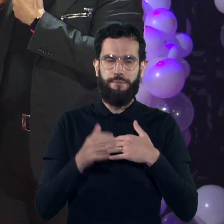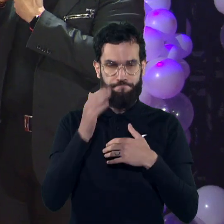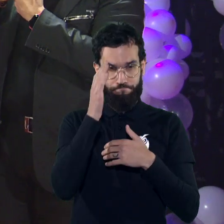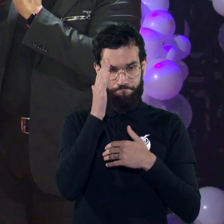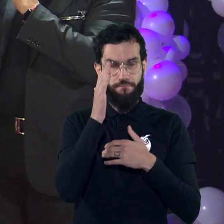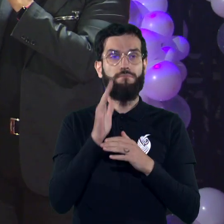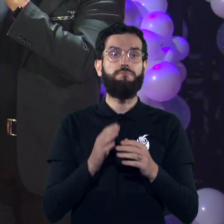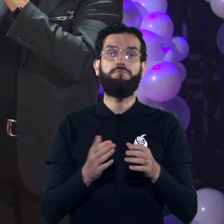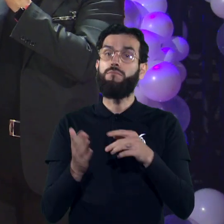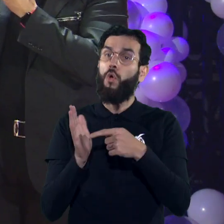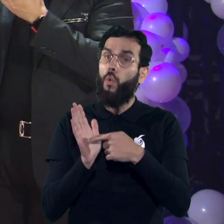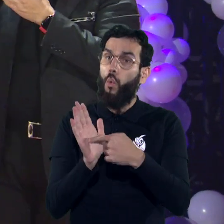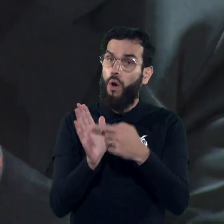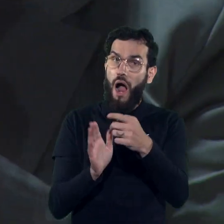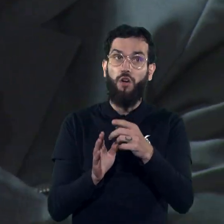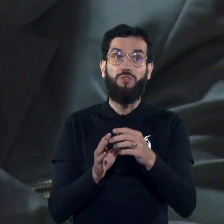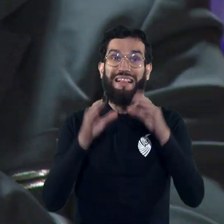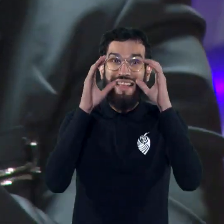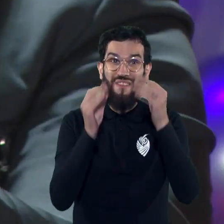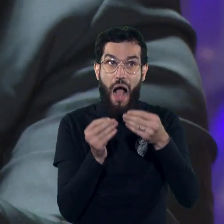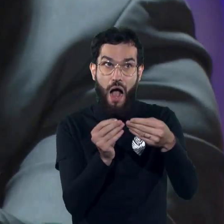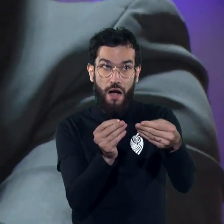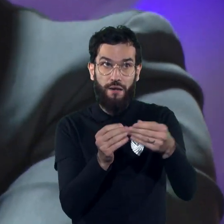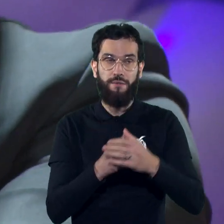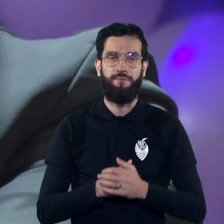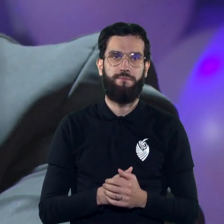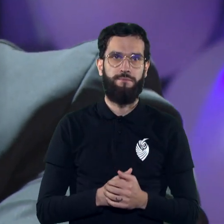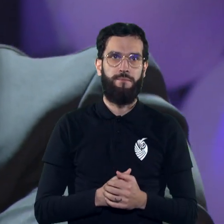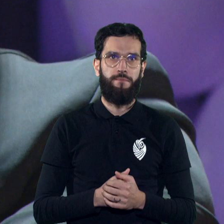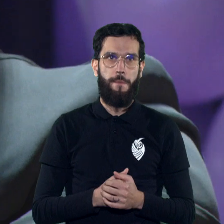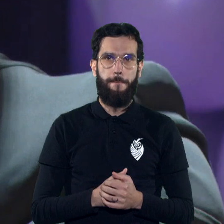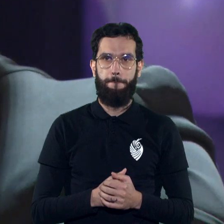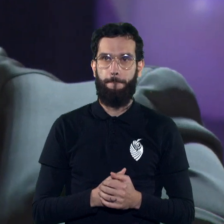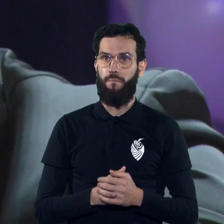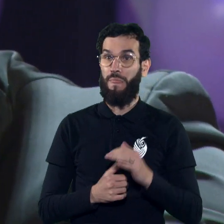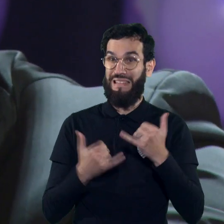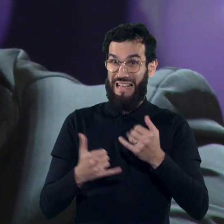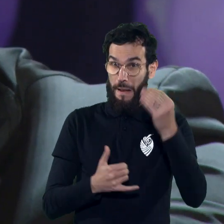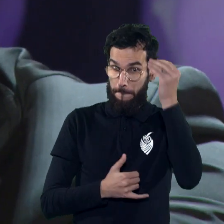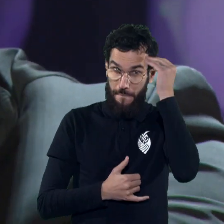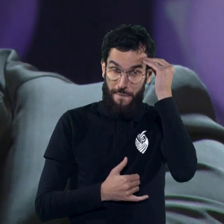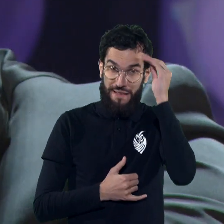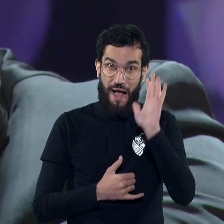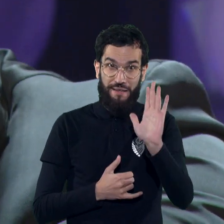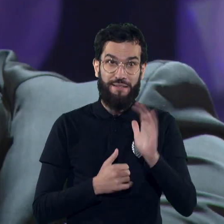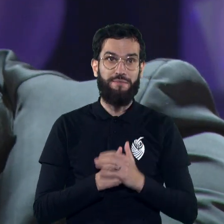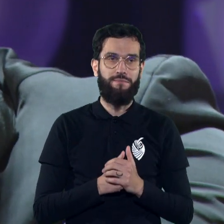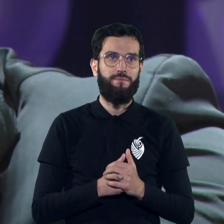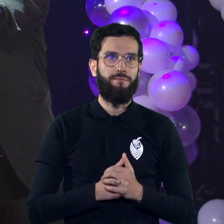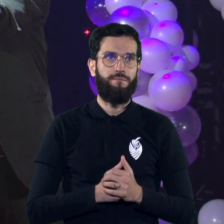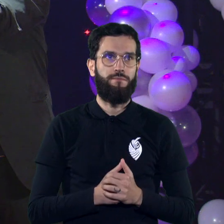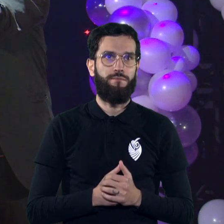pozerať, ukážu našim divákom. Ja vás teda... Ej, snáď vidíte. Zapamätajte si tú kartu, ktorú vidíte.